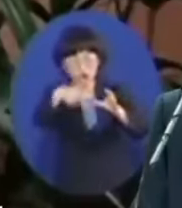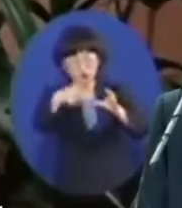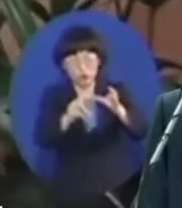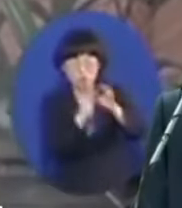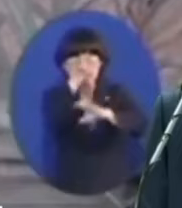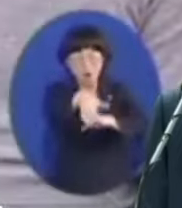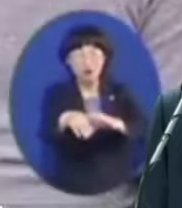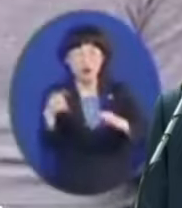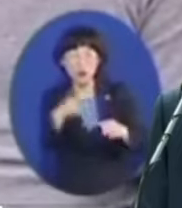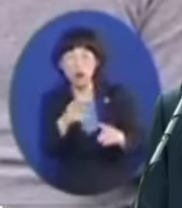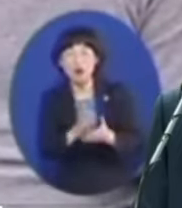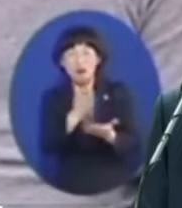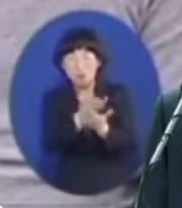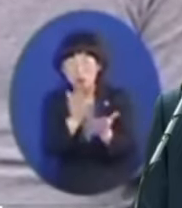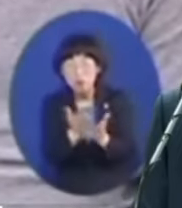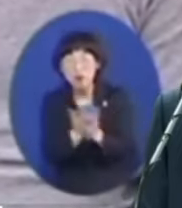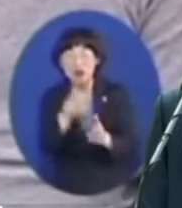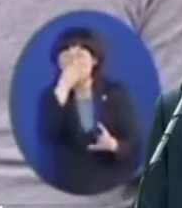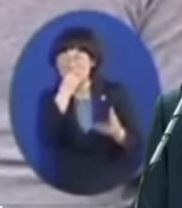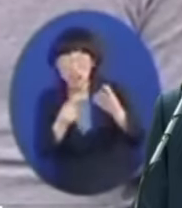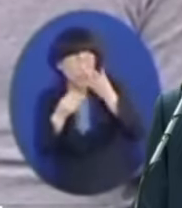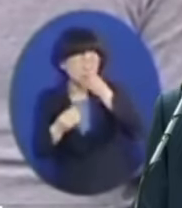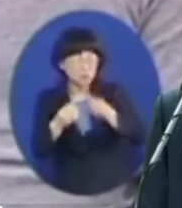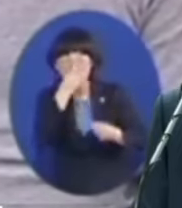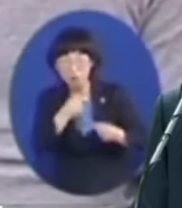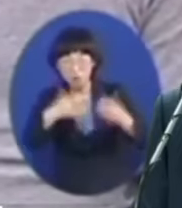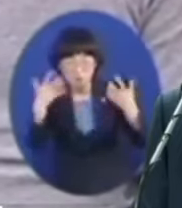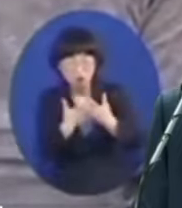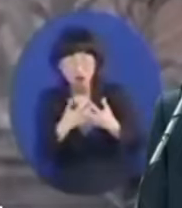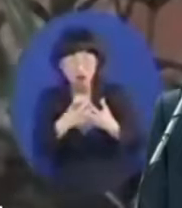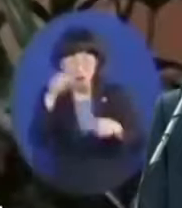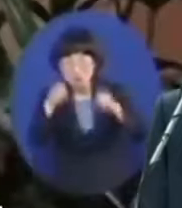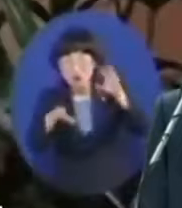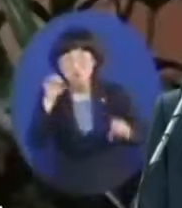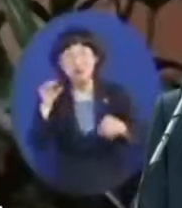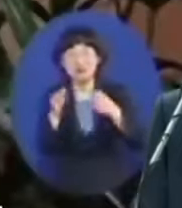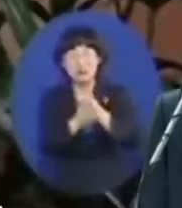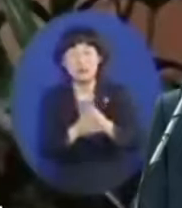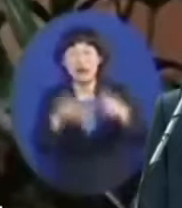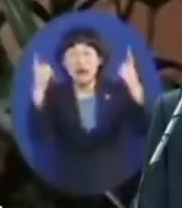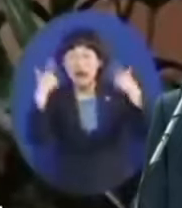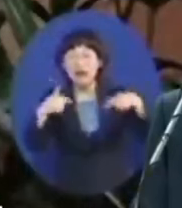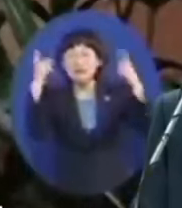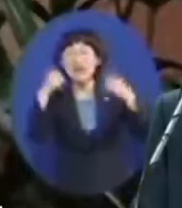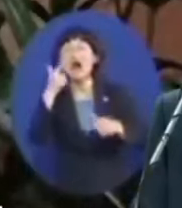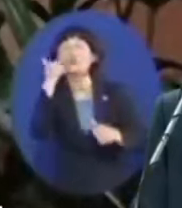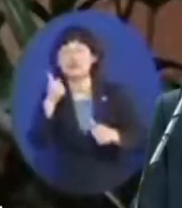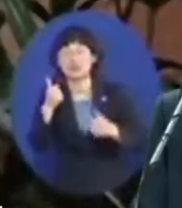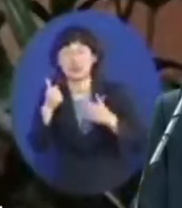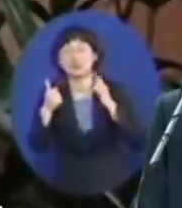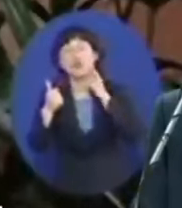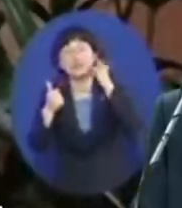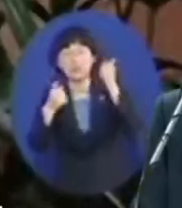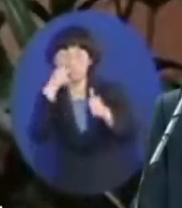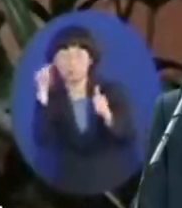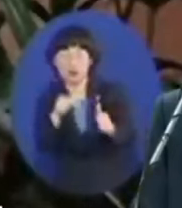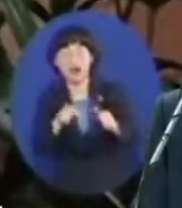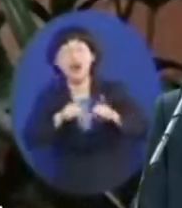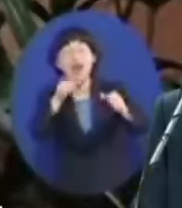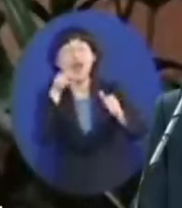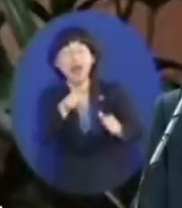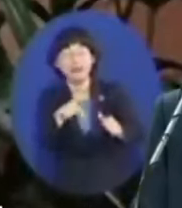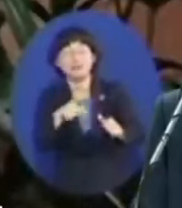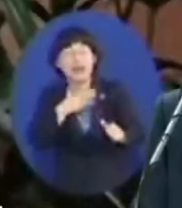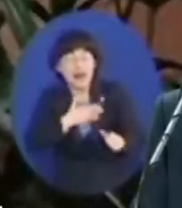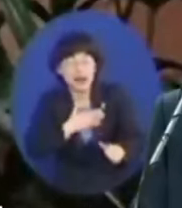흥건하고 뭐 쓰레기가 많습니다. 항상 아버님께서 저보고 소재를 하라고 해서 소재를 하다가